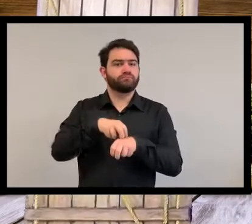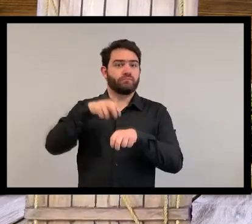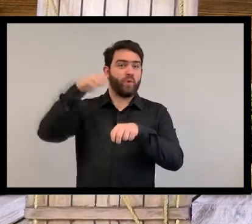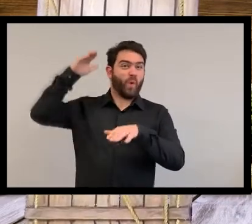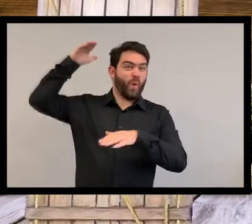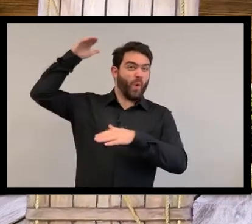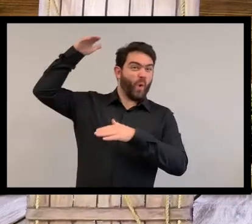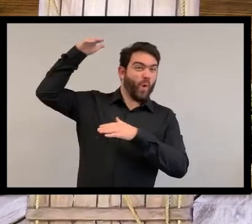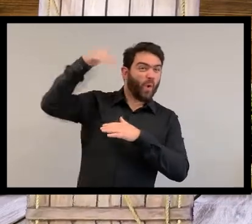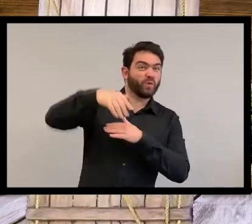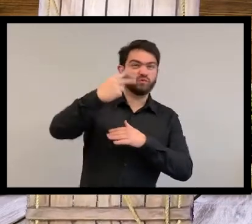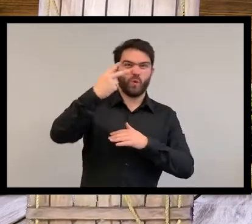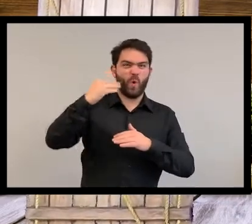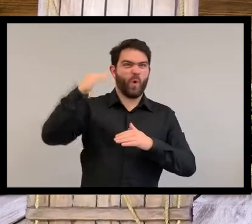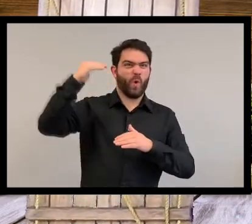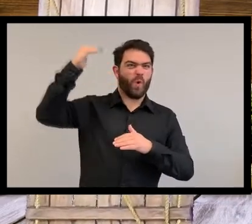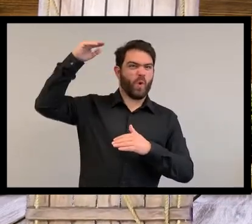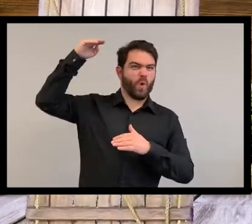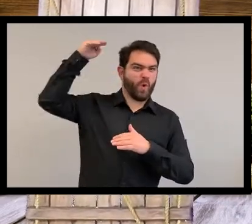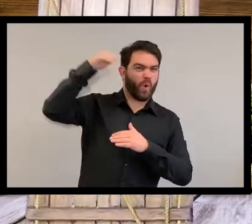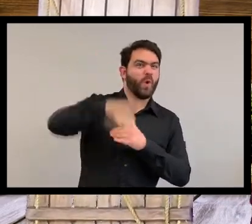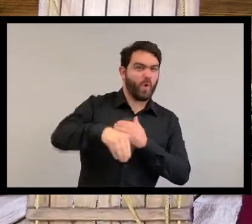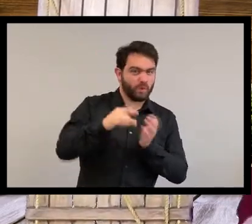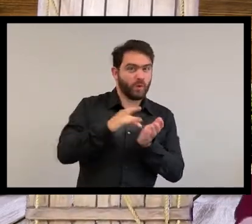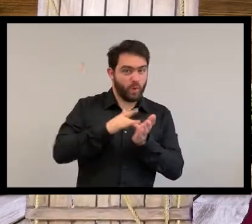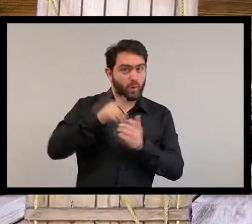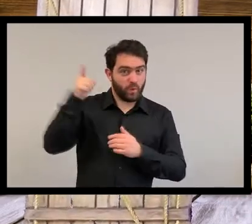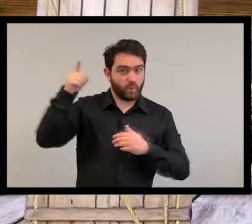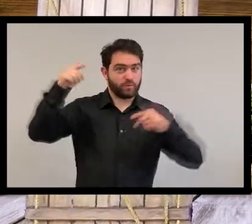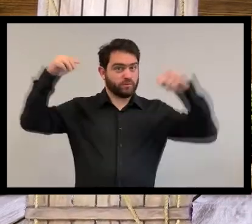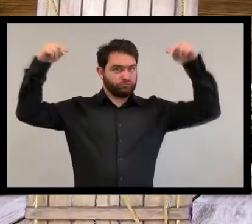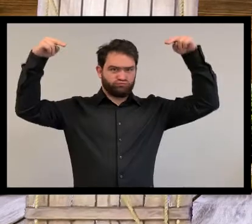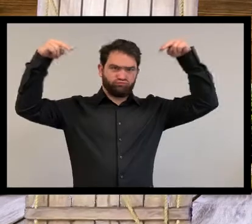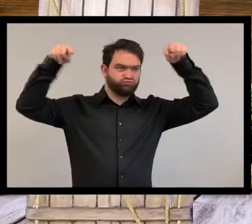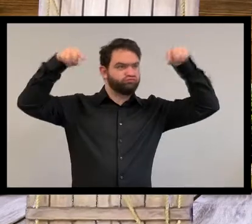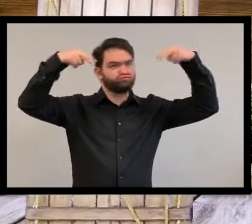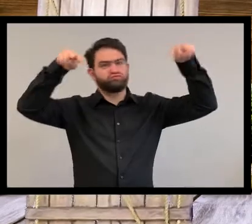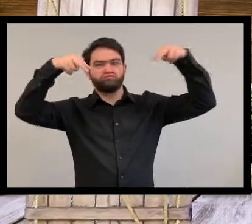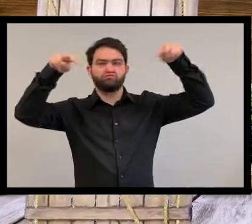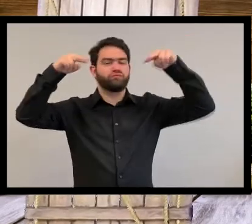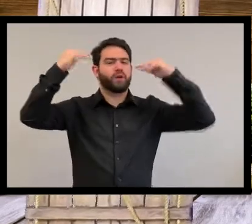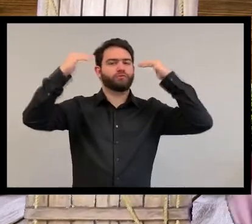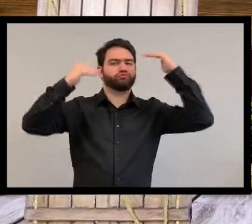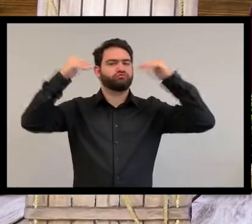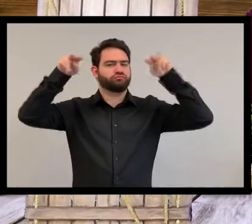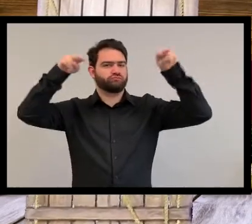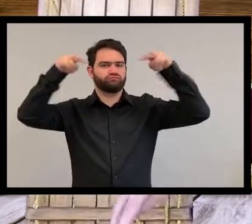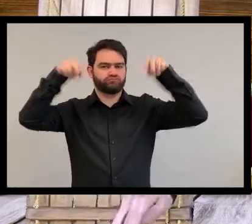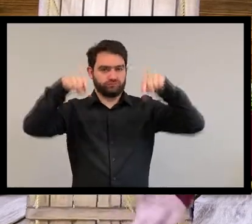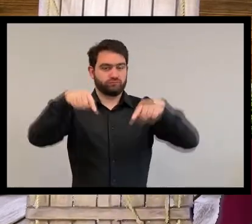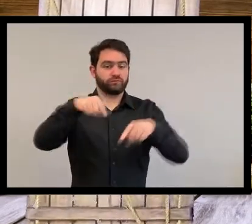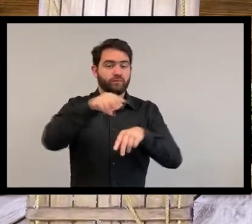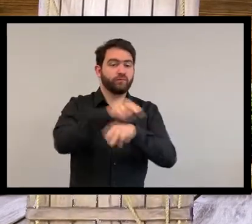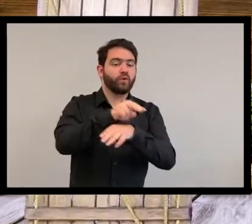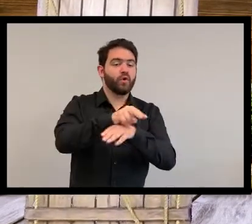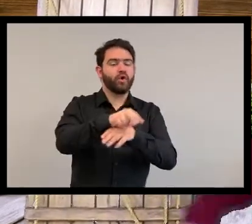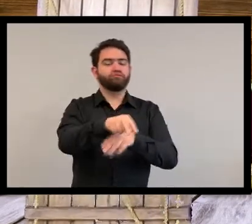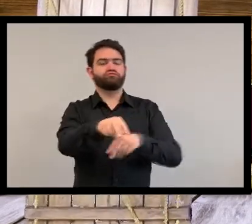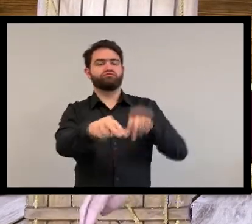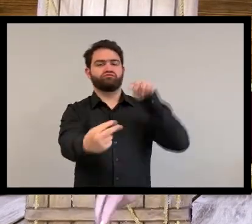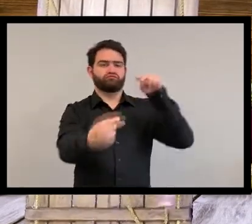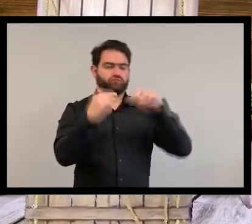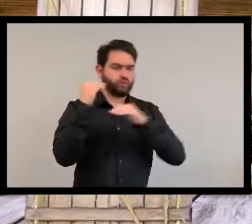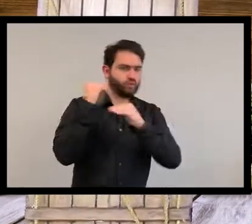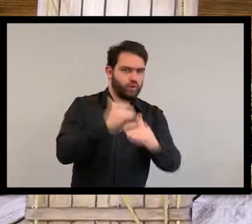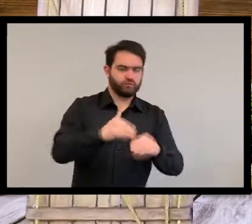à glisser, ce sont les tout petits, le qu'inclut. Et puis, il y en aura deux grands dans le bas de la côte qui vont les apprendre, puis deux grands dans le milieu de la côte